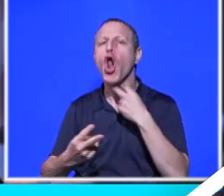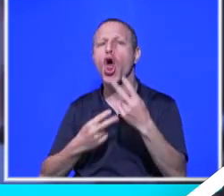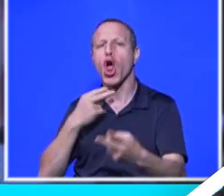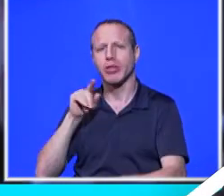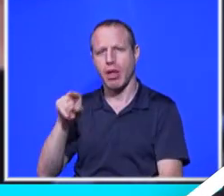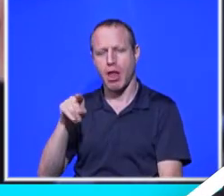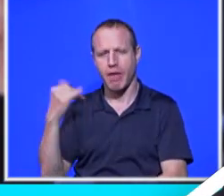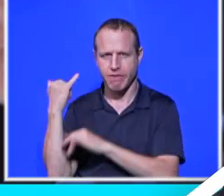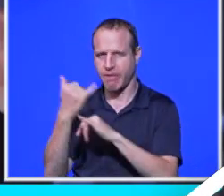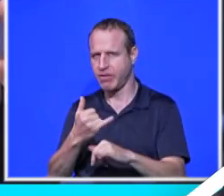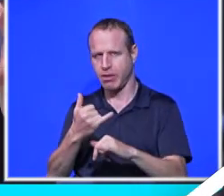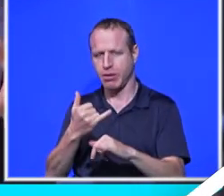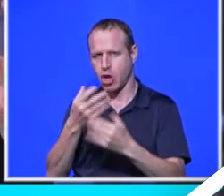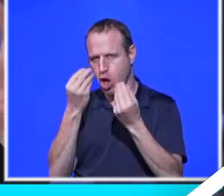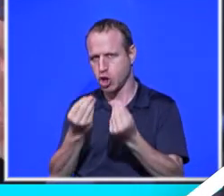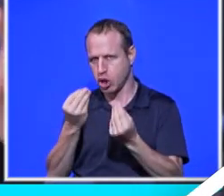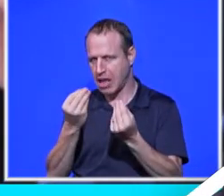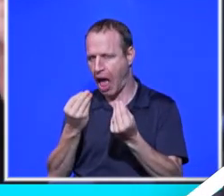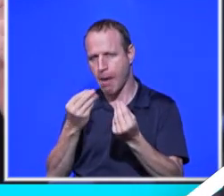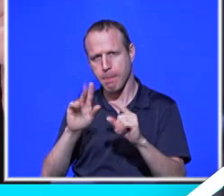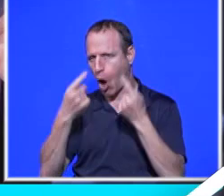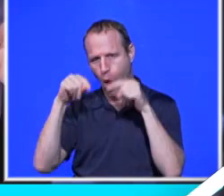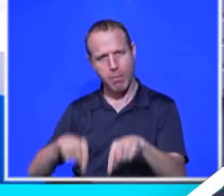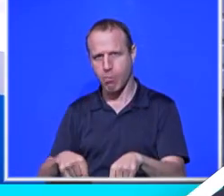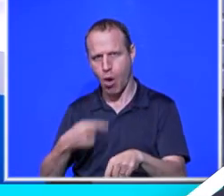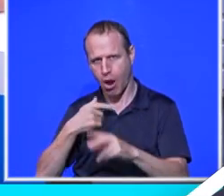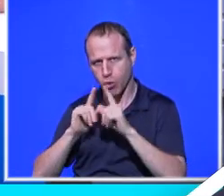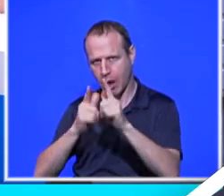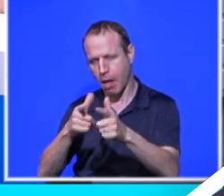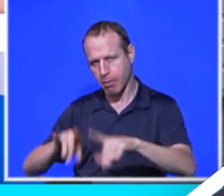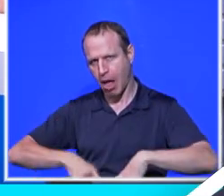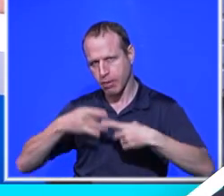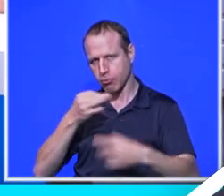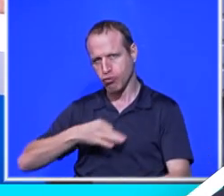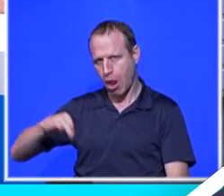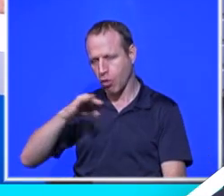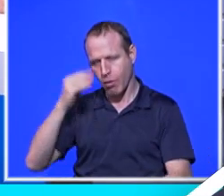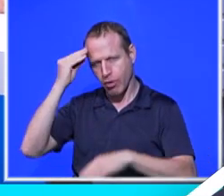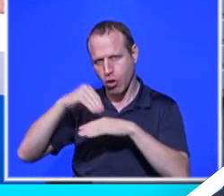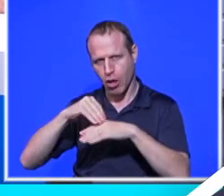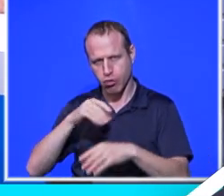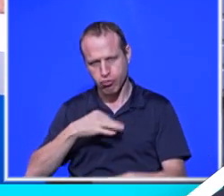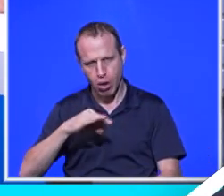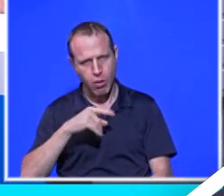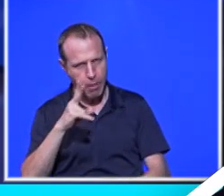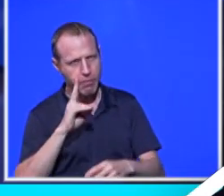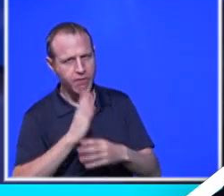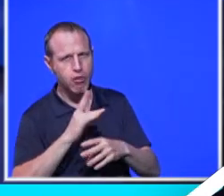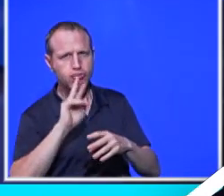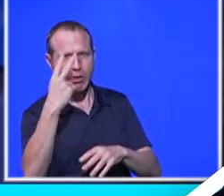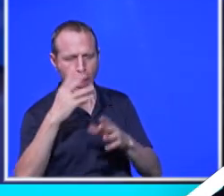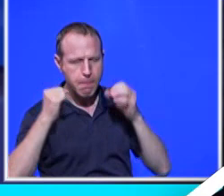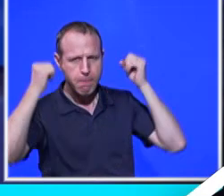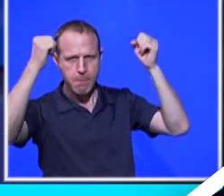יותר בעצם הביא לשנייה רגע מה קורה פה, אנחנו בעצם נלחמים על החיים שלנו ועל התודעה שלנו. כבר שנתיים במחאות